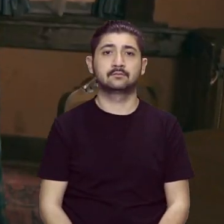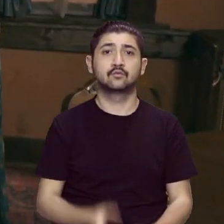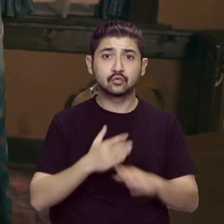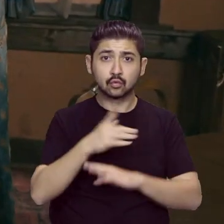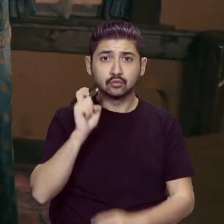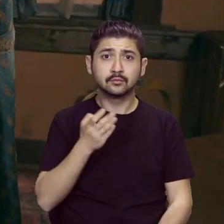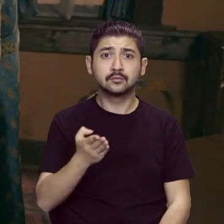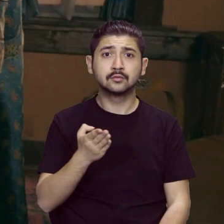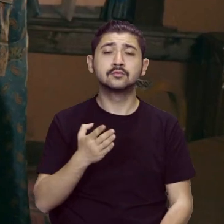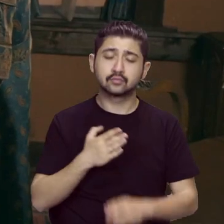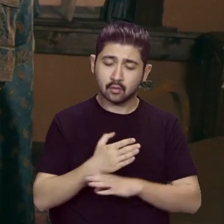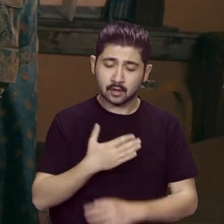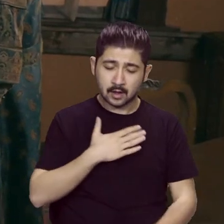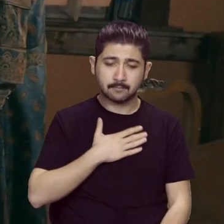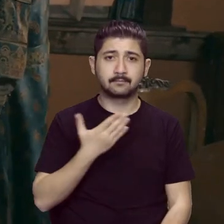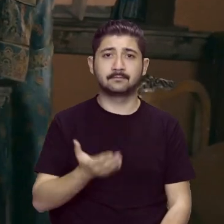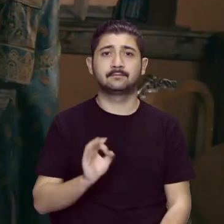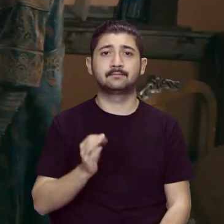Doğru mu bu? Doğru hanımım.